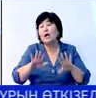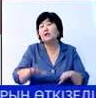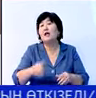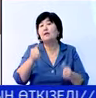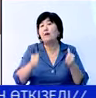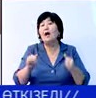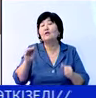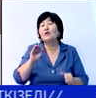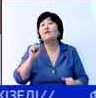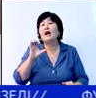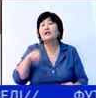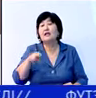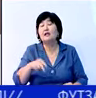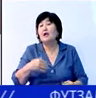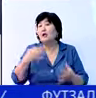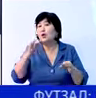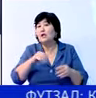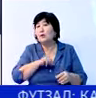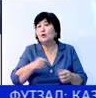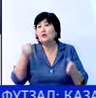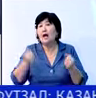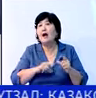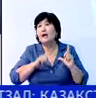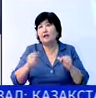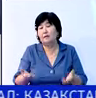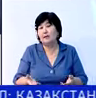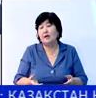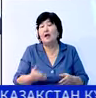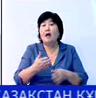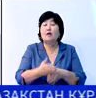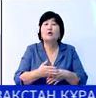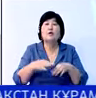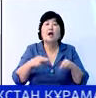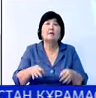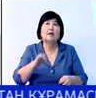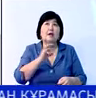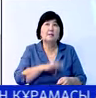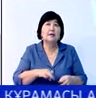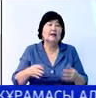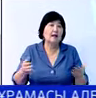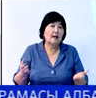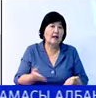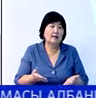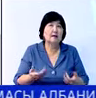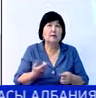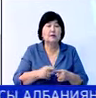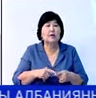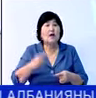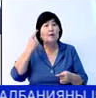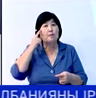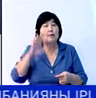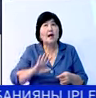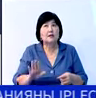Volkswagen Passat автокөлігін рұқсатсыз мініп кетеді. Қараусыз тұрған пайдаланған автокөлікті қандай да бір басқару құқығы болмаса